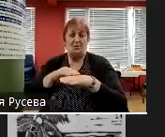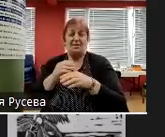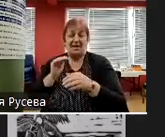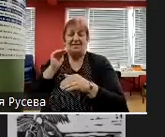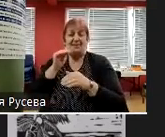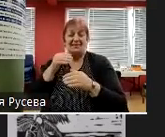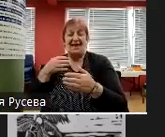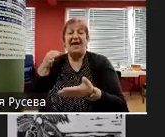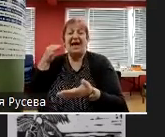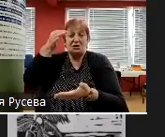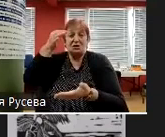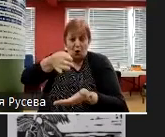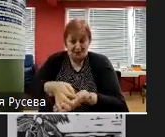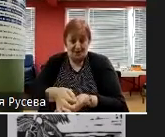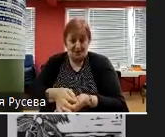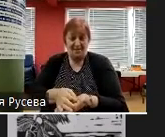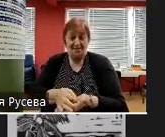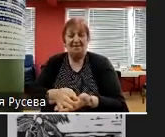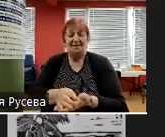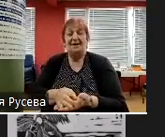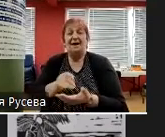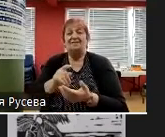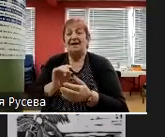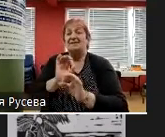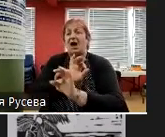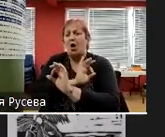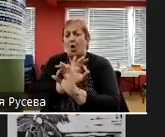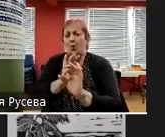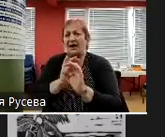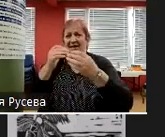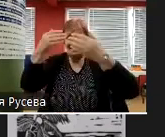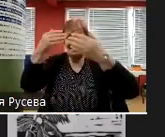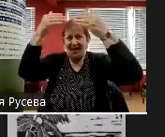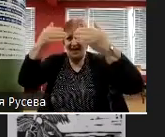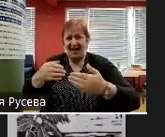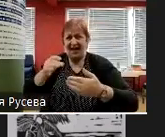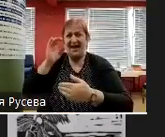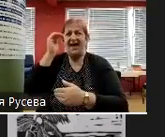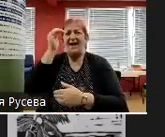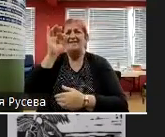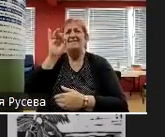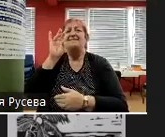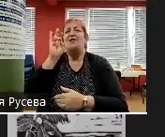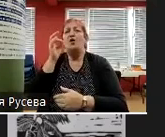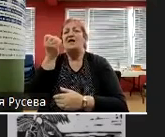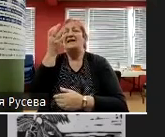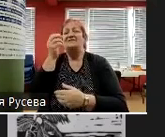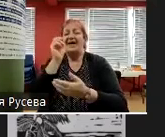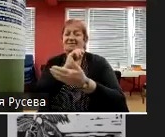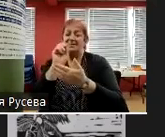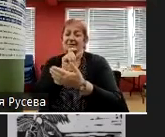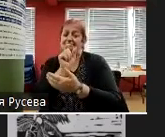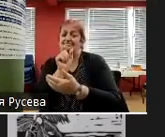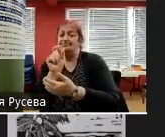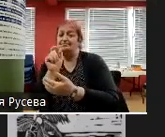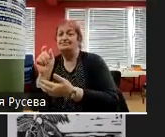достъпен, да се определи фона и цвета на шрифта.